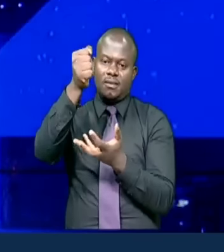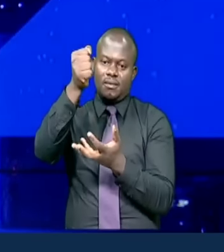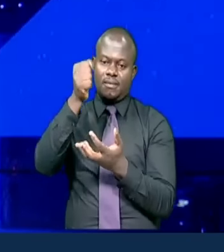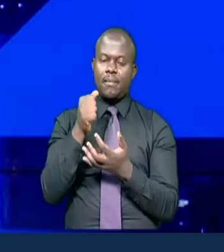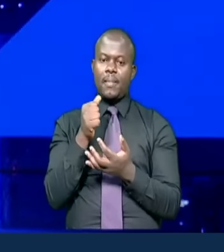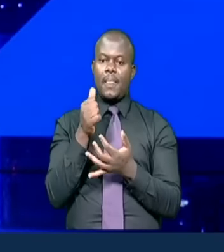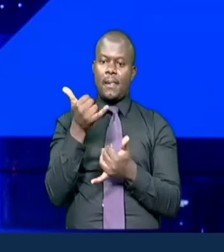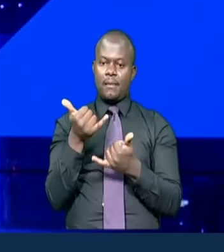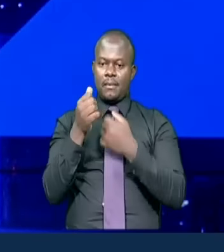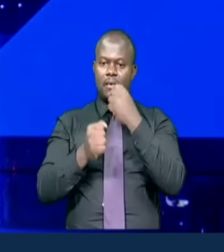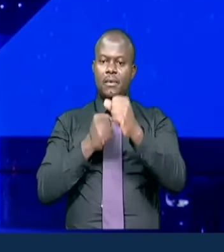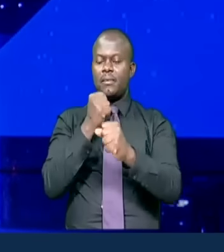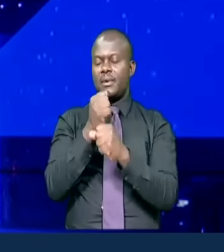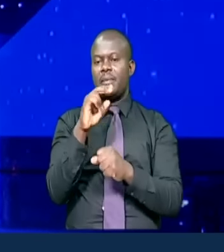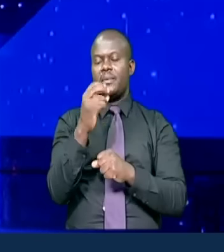uyu mwaka wa